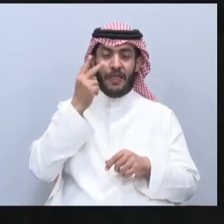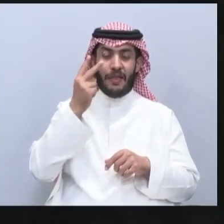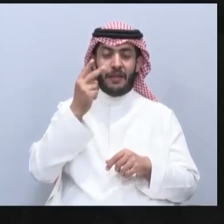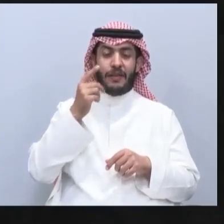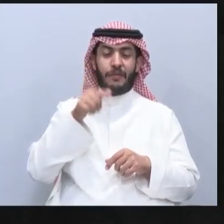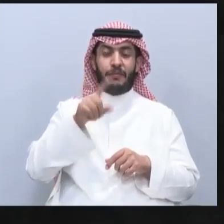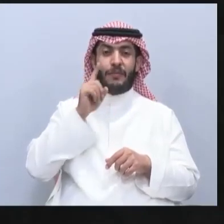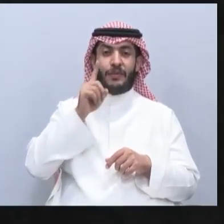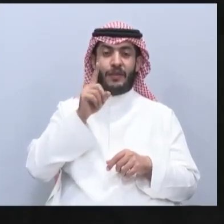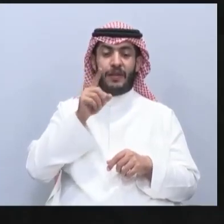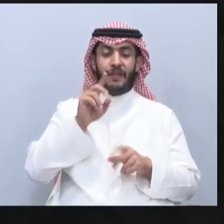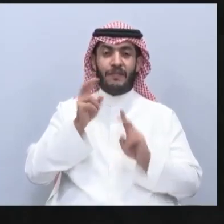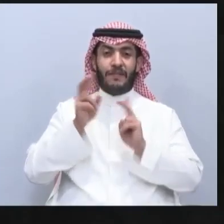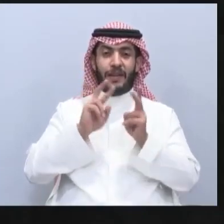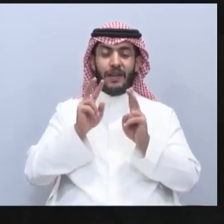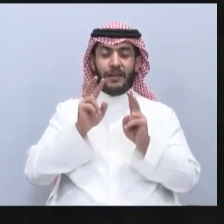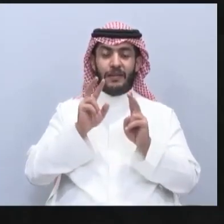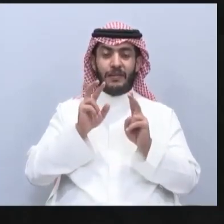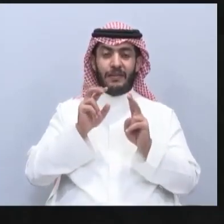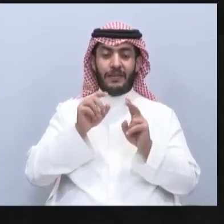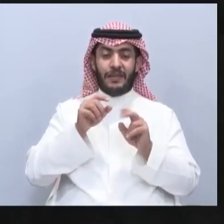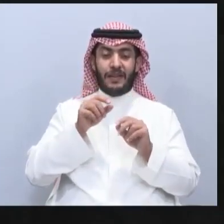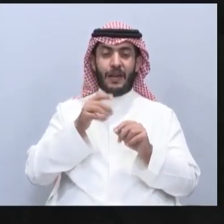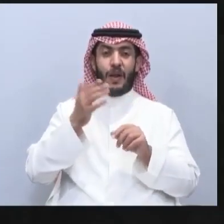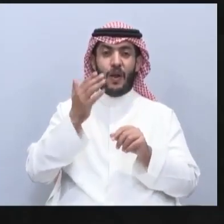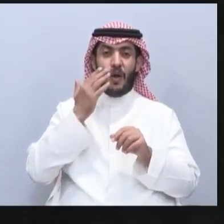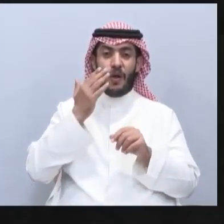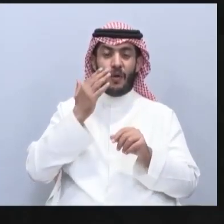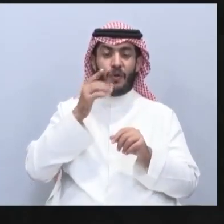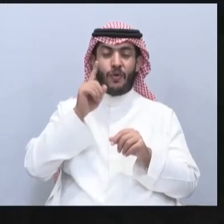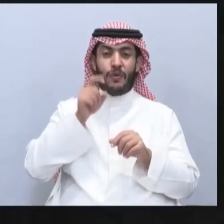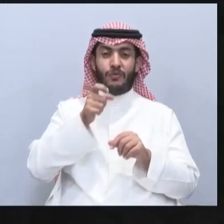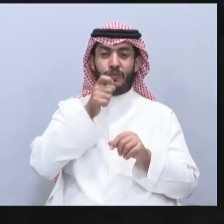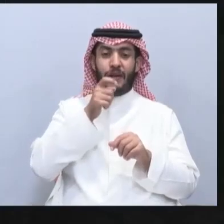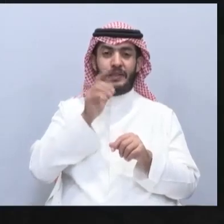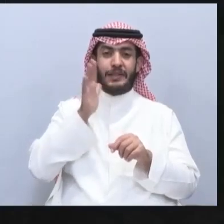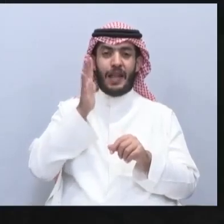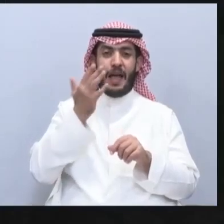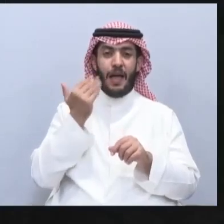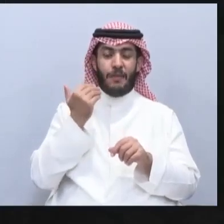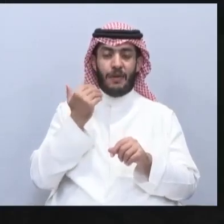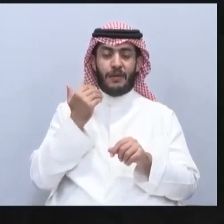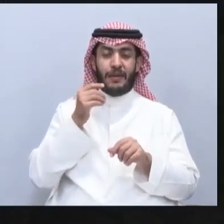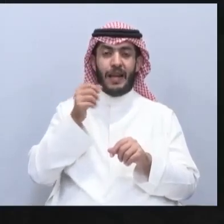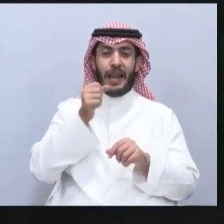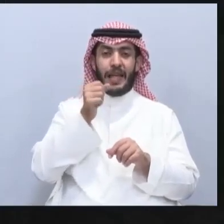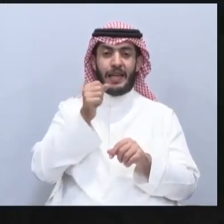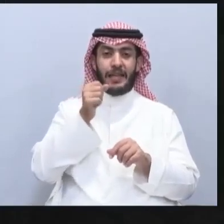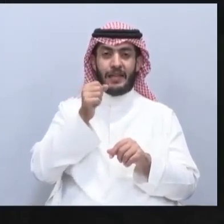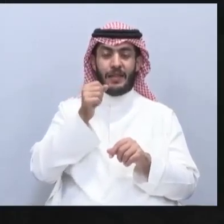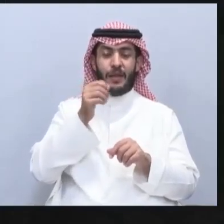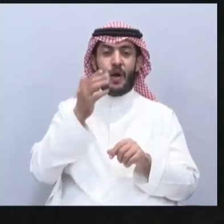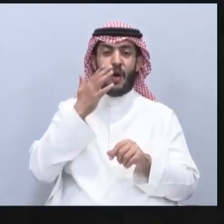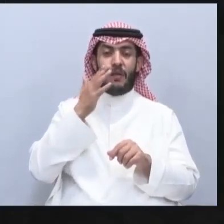لكن الفرق ان الخطبه في يوم الجمعه قبل الصلاه وفي العيد